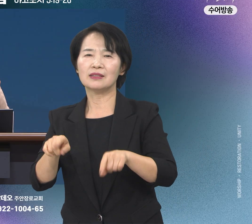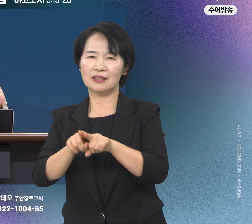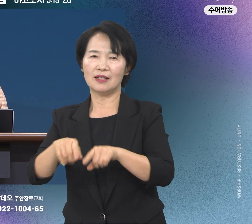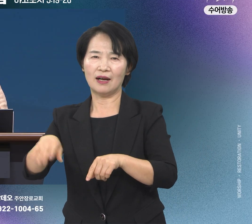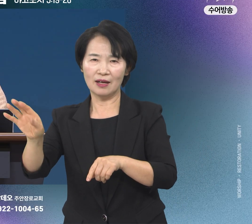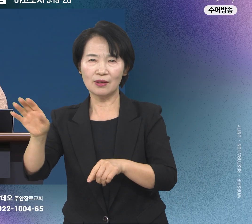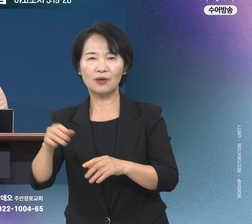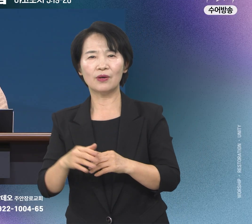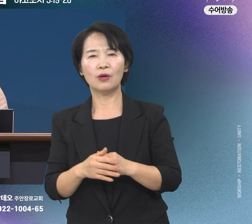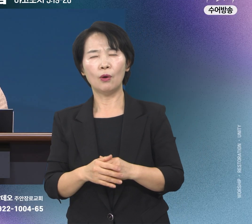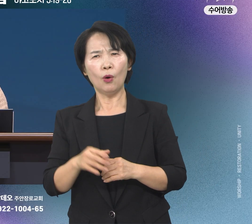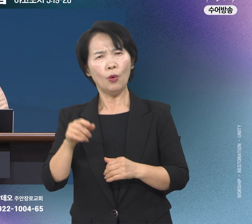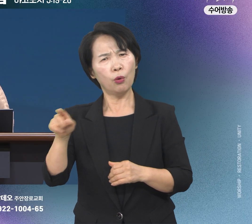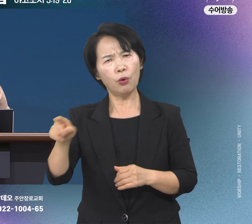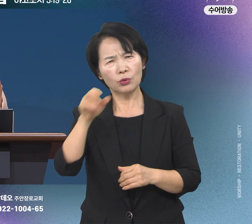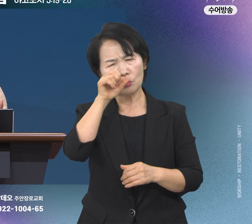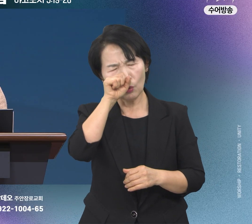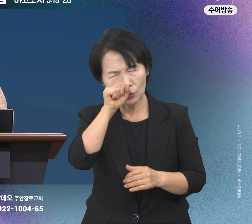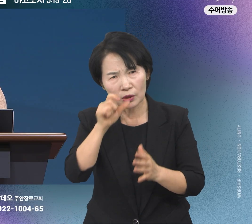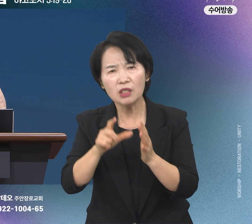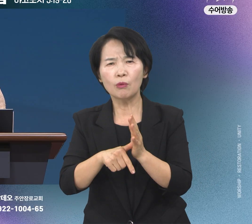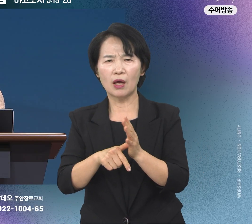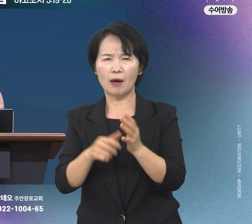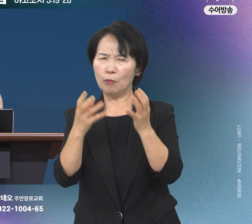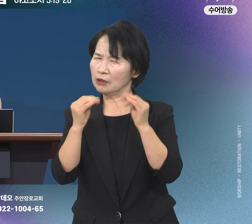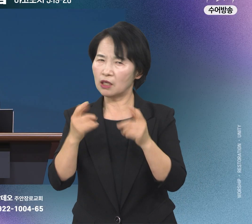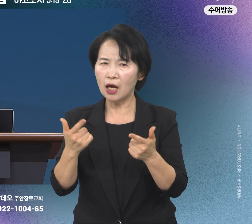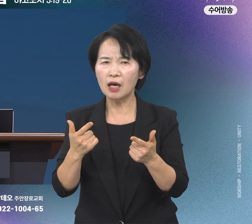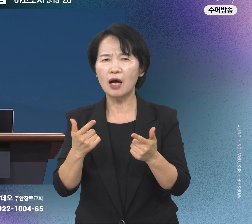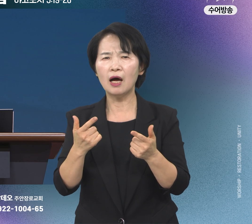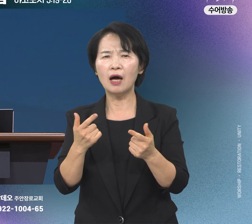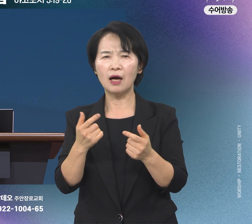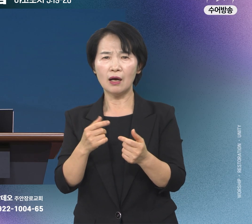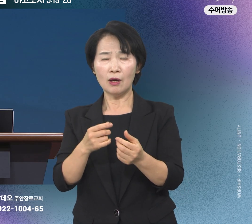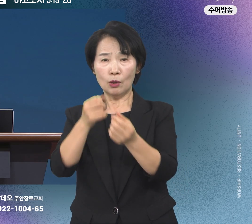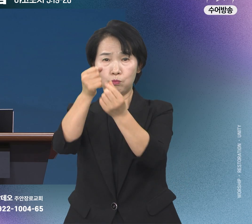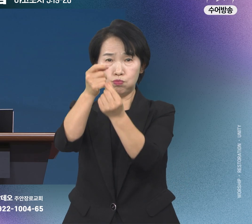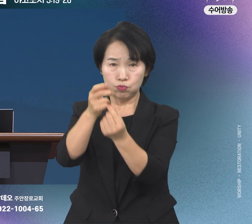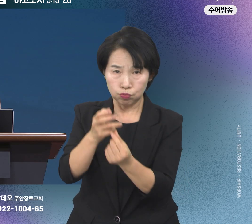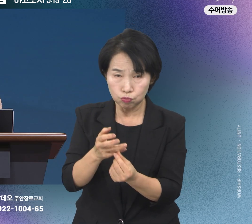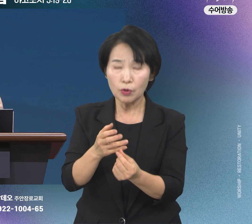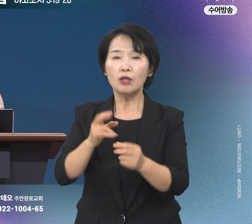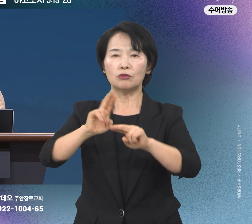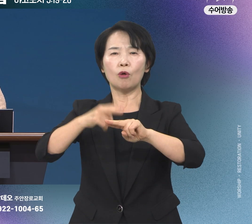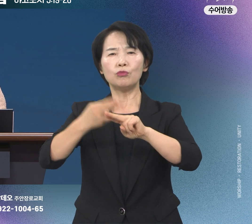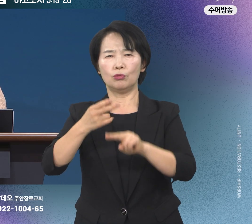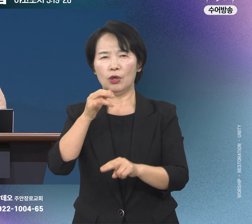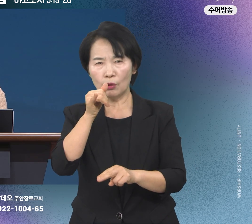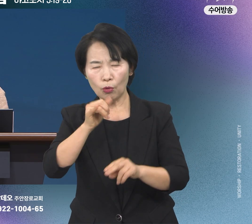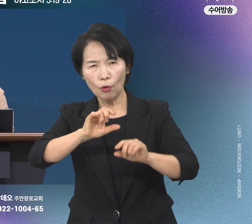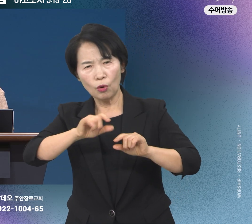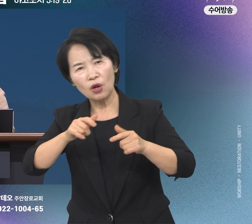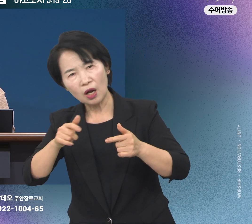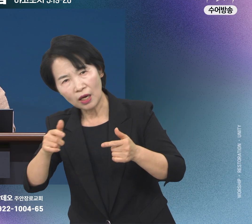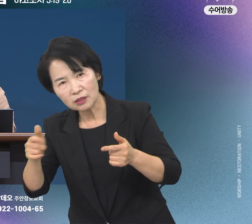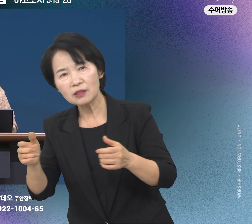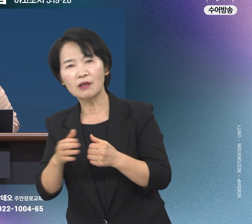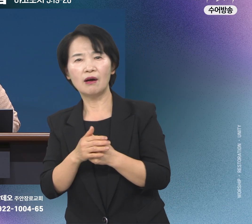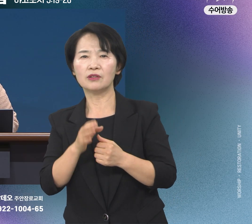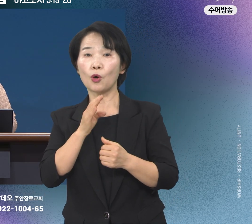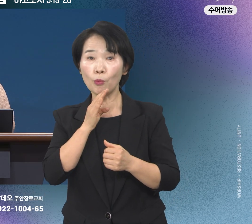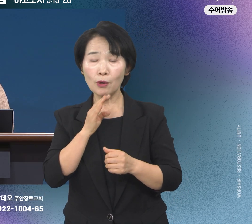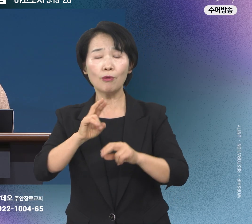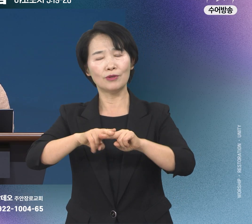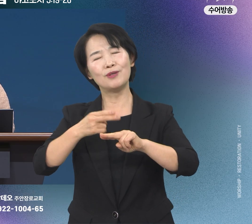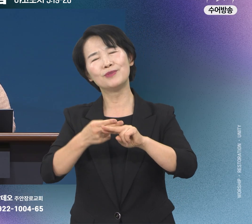이거 진짜 흔치 않은 기회예요. 이거 성착순으로 어느 건에 들기만 하면 선물도 준다고 합니다. 실제로 선물도 주기도